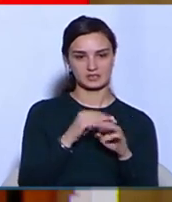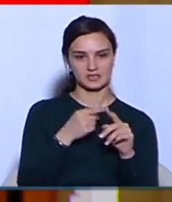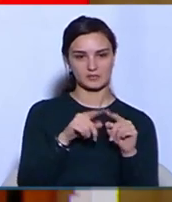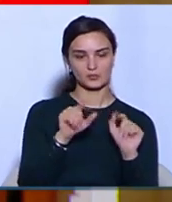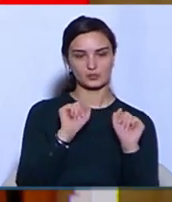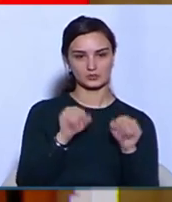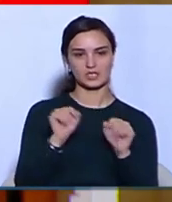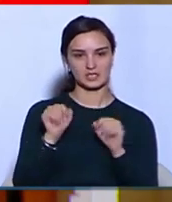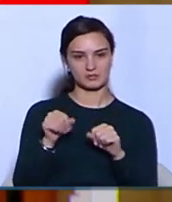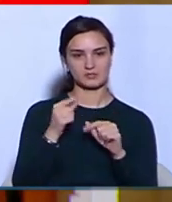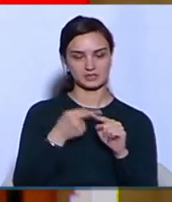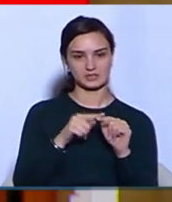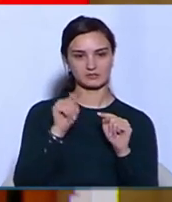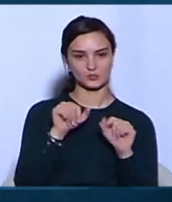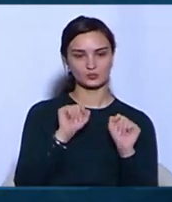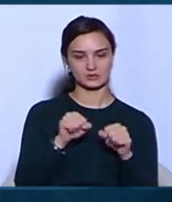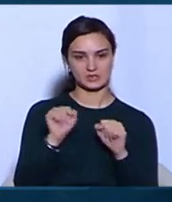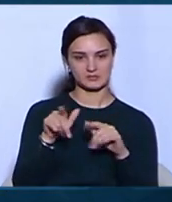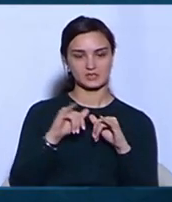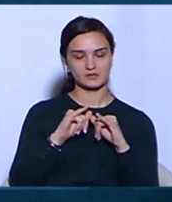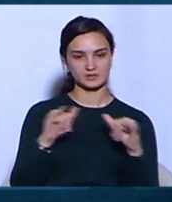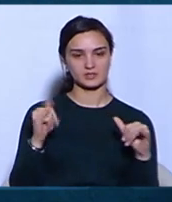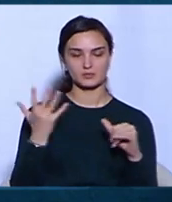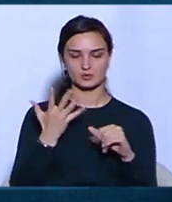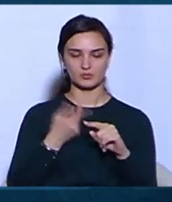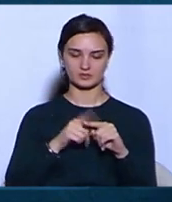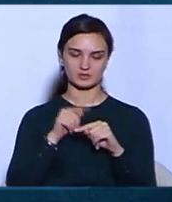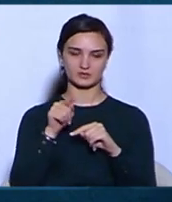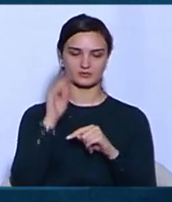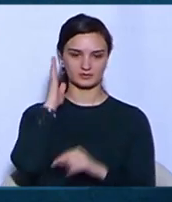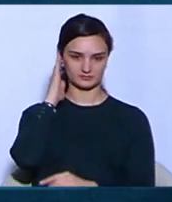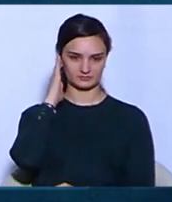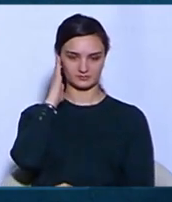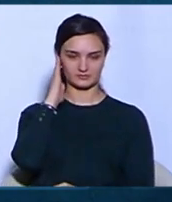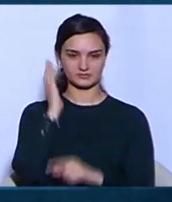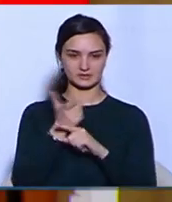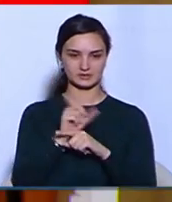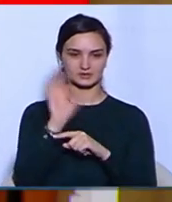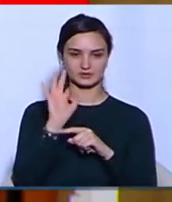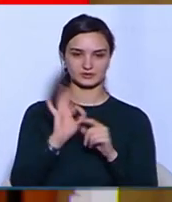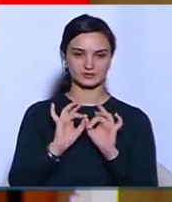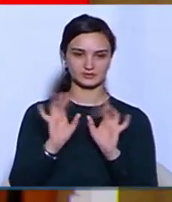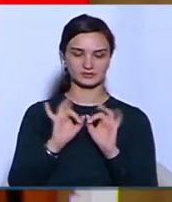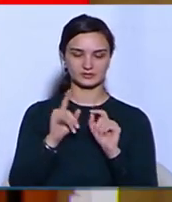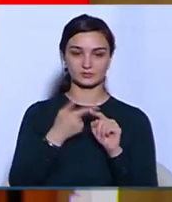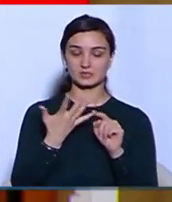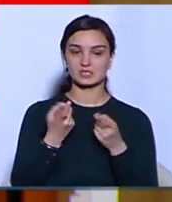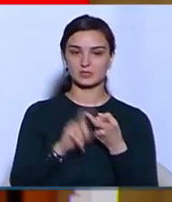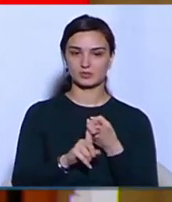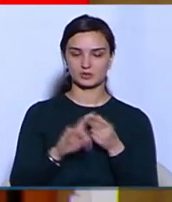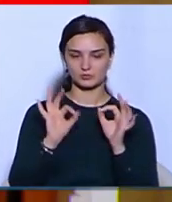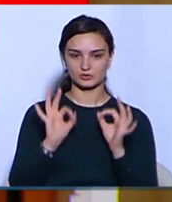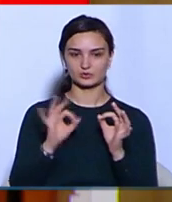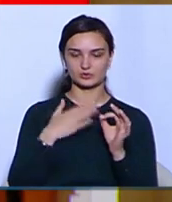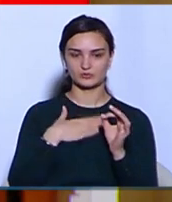იმუნარების გამომჟღავნებას და იმუნარების განვითარებას, რომელზედაც თქვენ ძალიან ხშირად იმეორებთ ხოლმე და რომელზედაც დამოკიდებულია